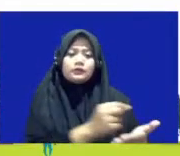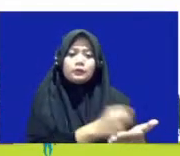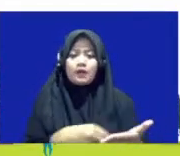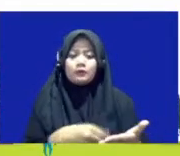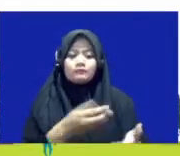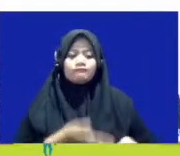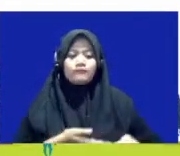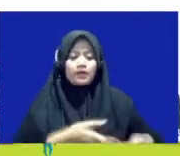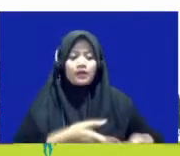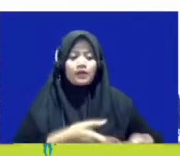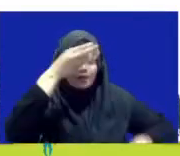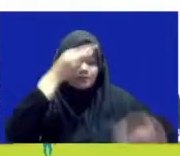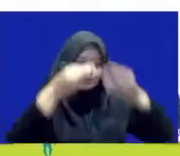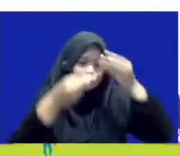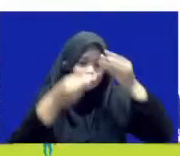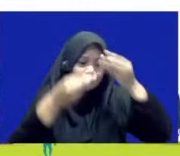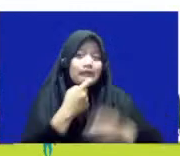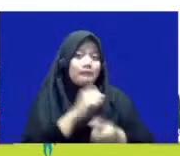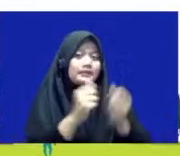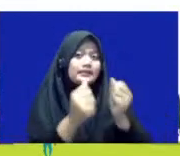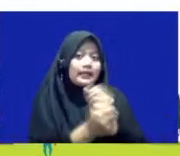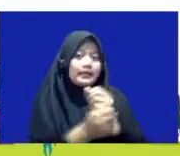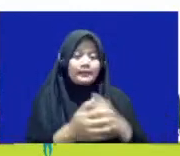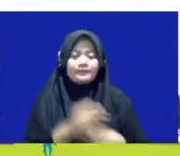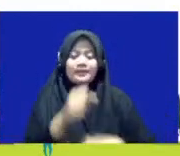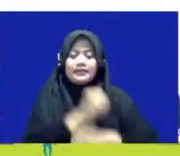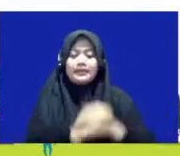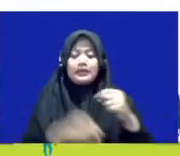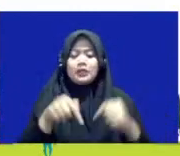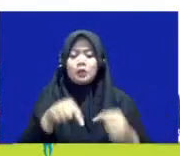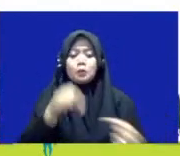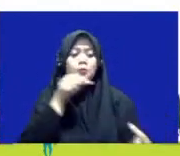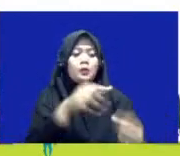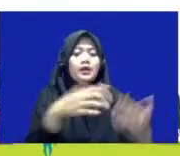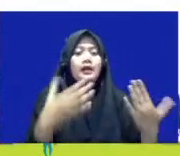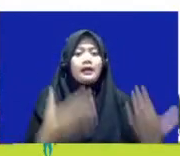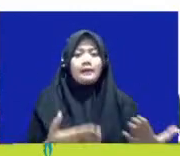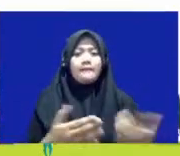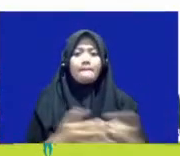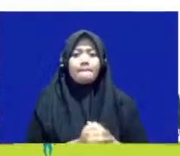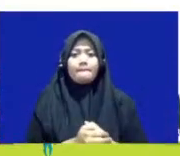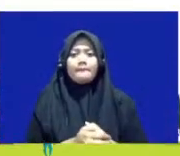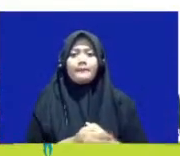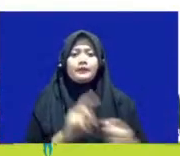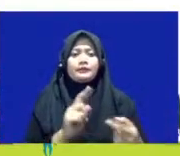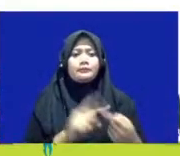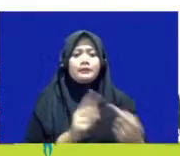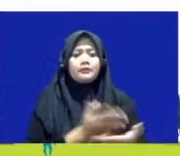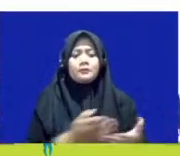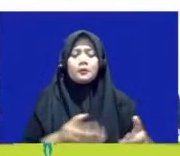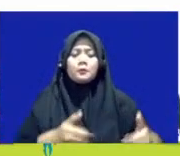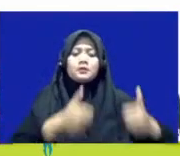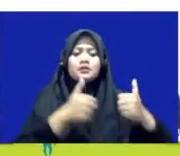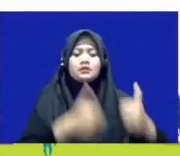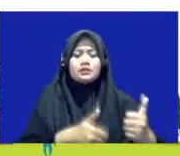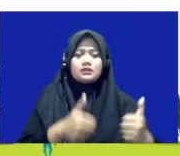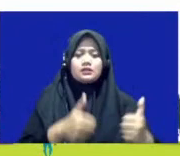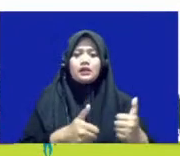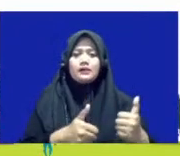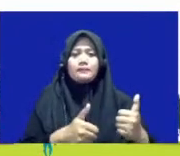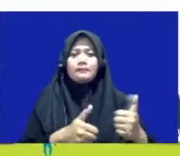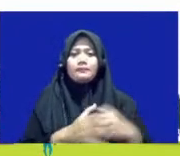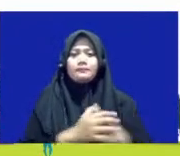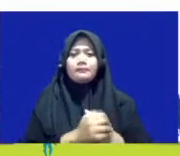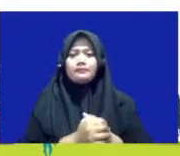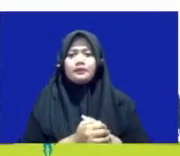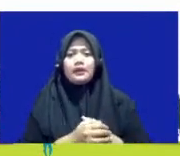kebencanaan. Kegiatan ini bertujuan agar mereka lebih siap dan waspada terhadap kemungkinan